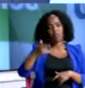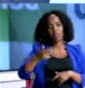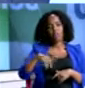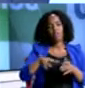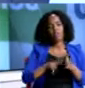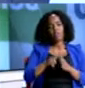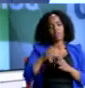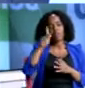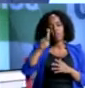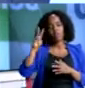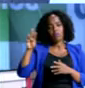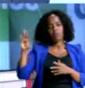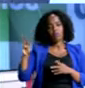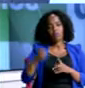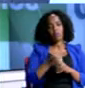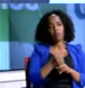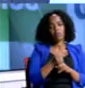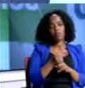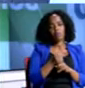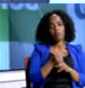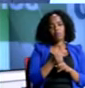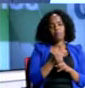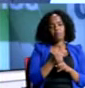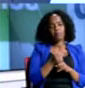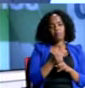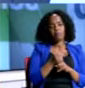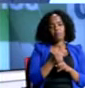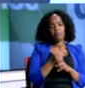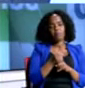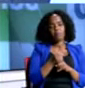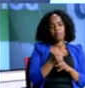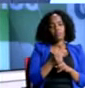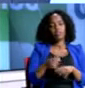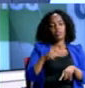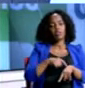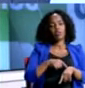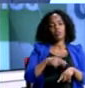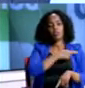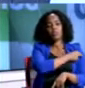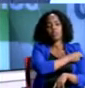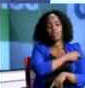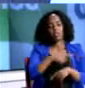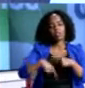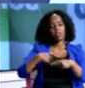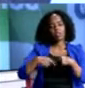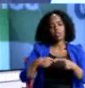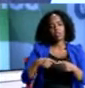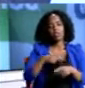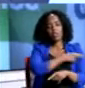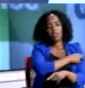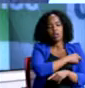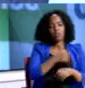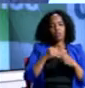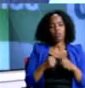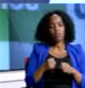ikanatin qabamani malletero erretti mullachu jelqabu garo hospital atigesen yalu dendewda ega wandoni sedan